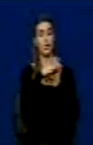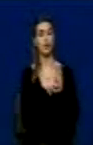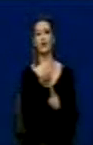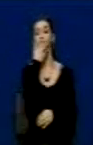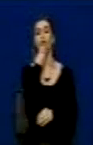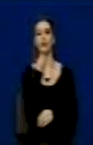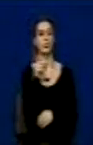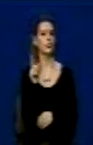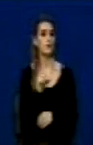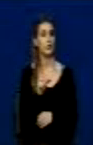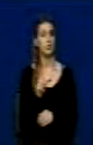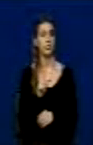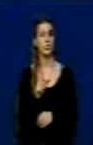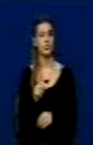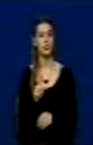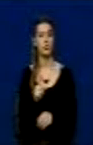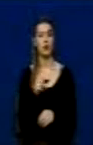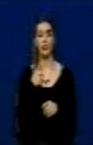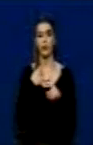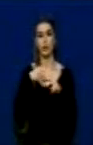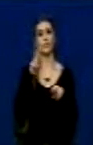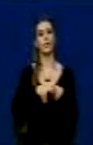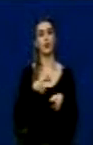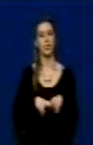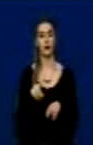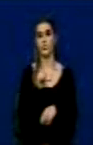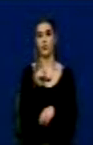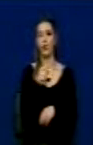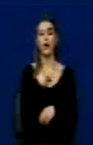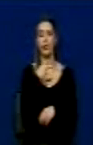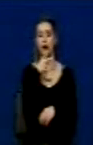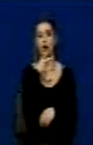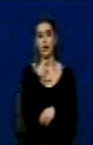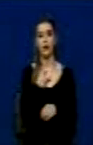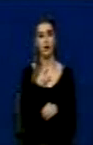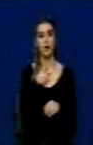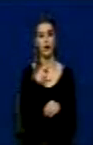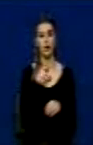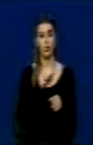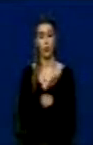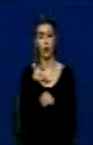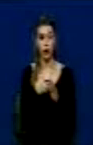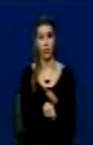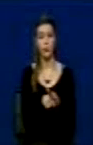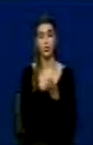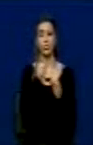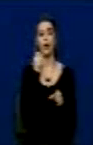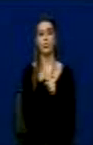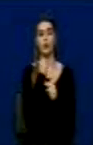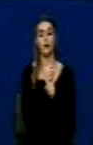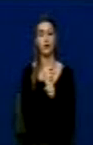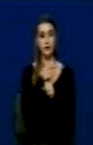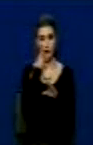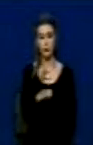bukura dhe ligje të miratuara, por thelbi i luftës kundër korrupsionit është efekti konkret që